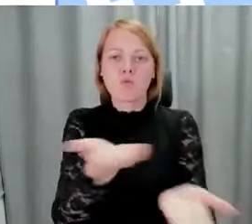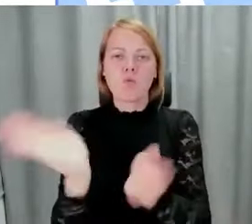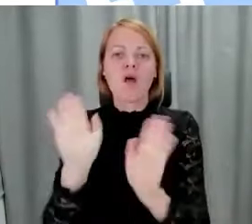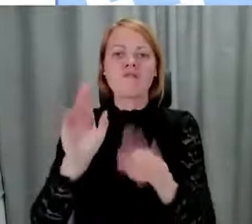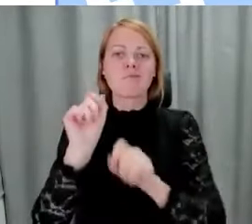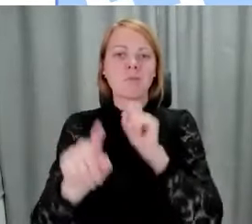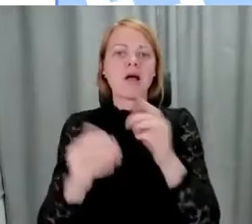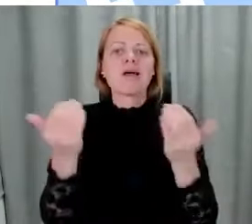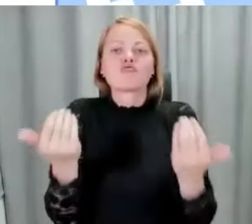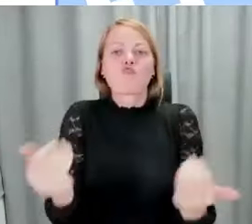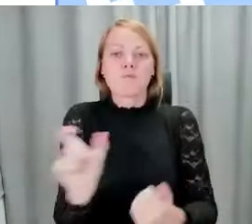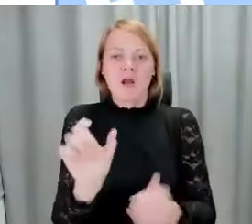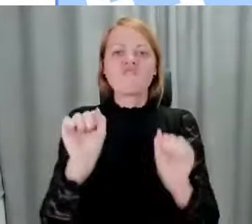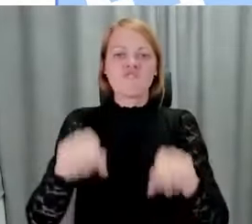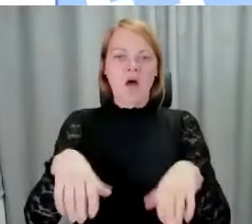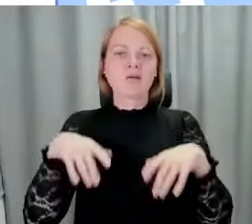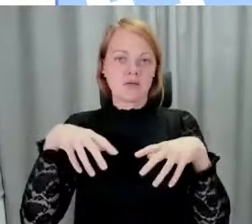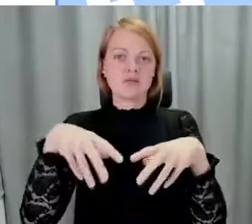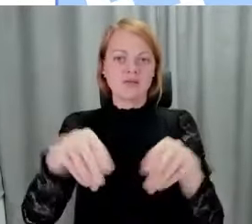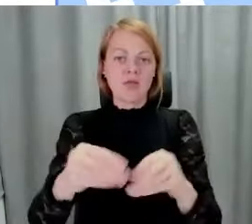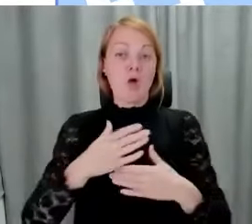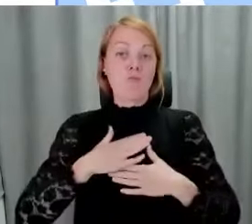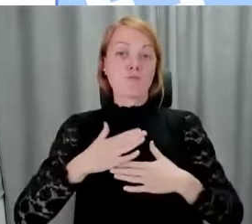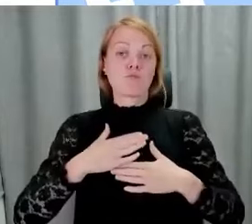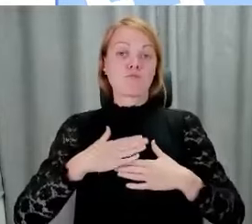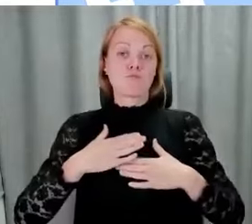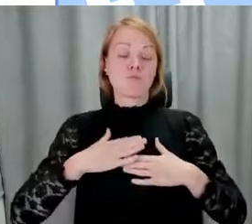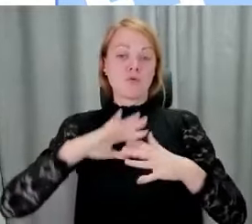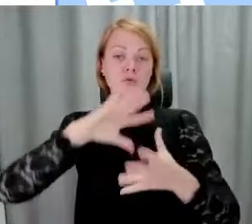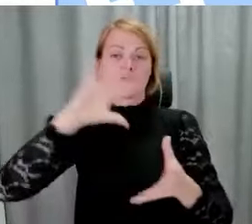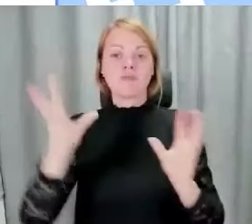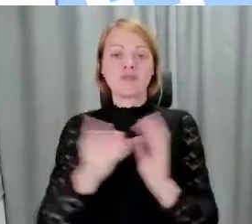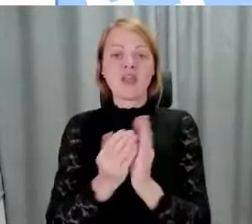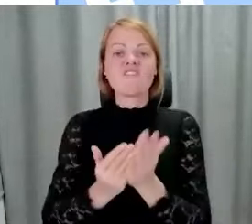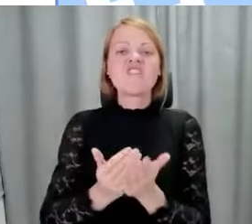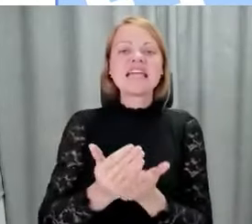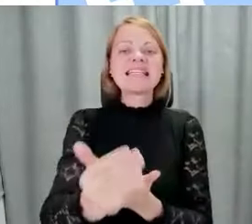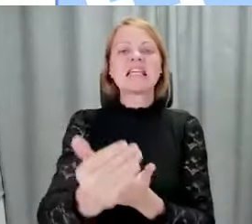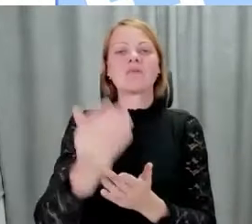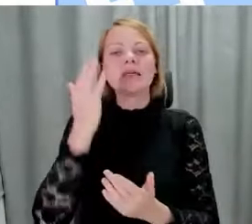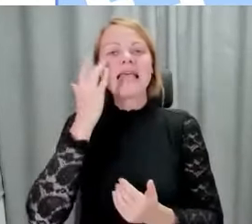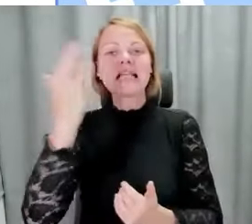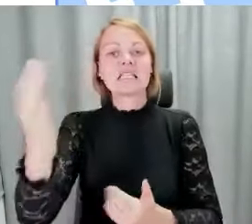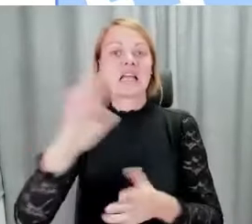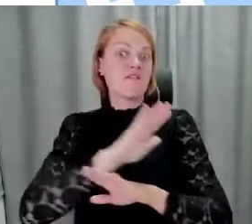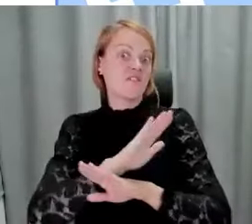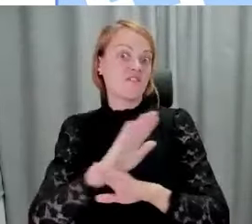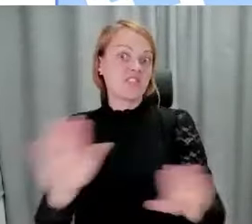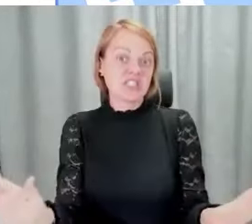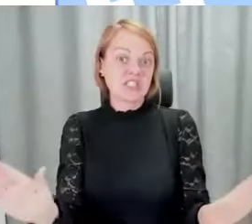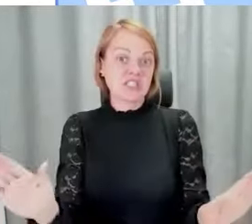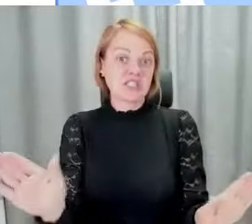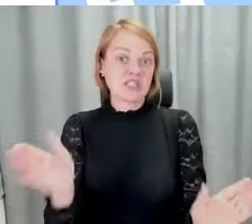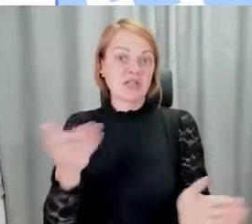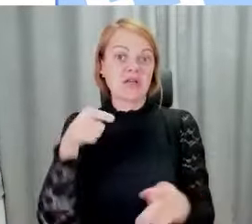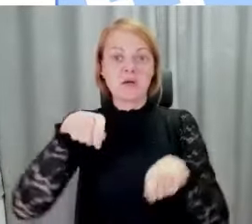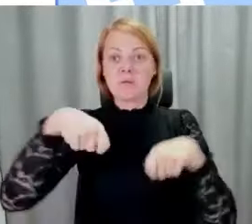darīt. No mūsu puses, īsumā par virzību, par iecerējumu, tas arī būtu viss. Es varu Mārtiņu ko